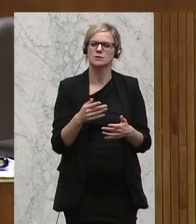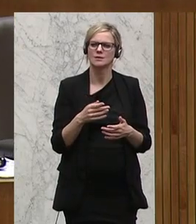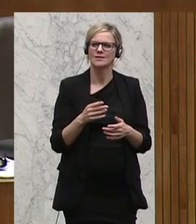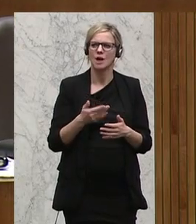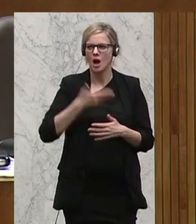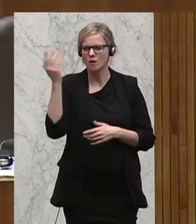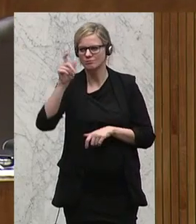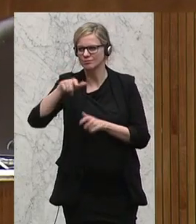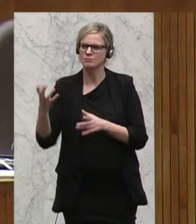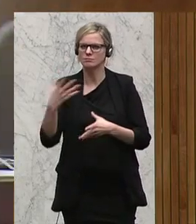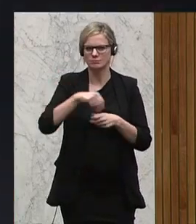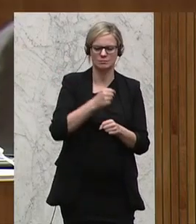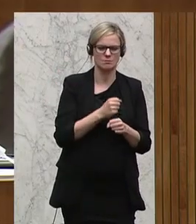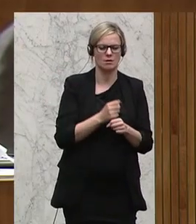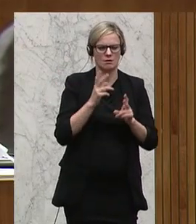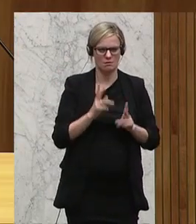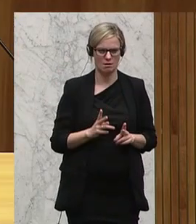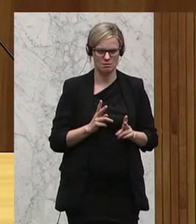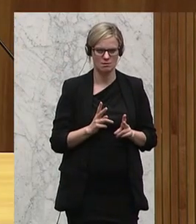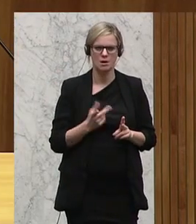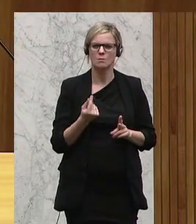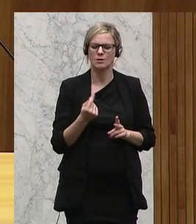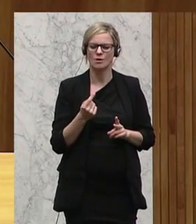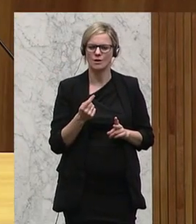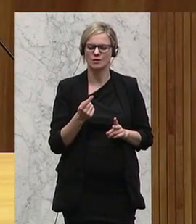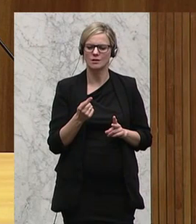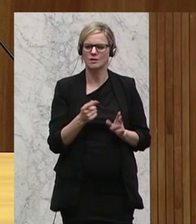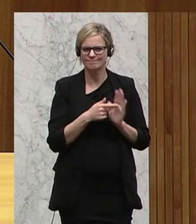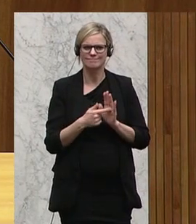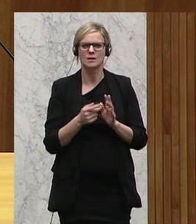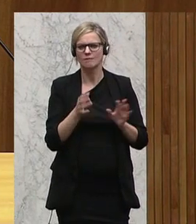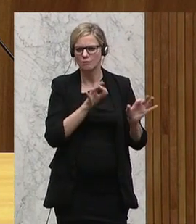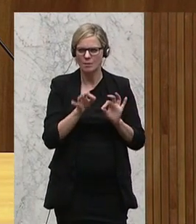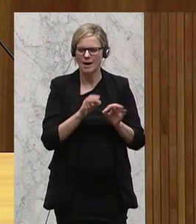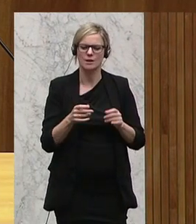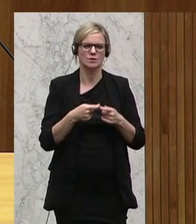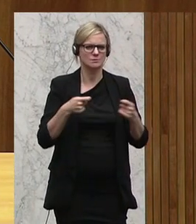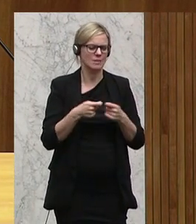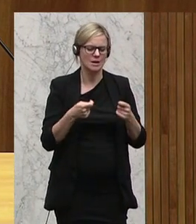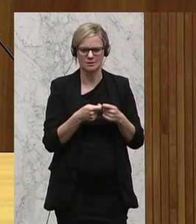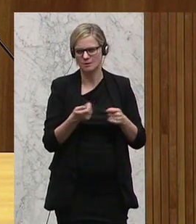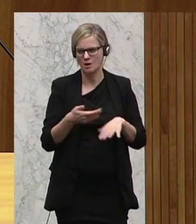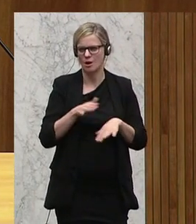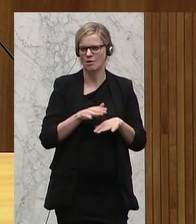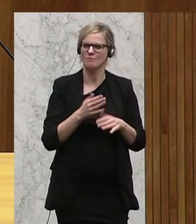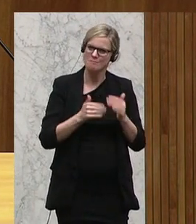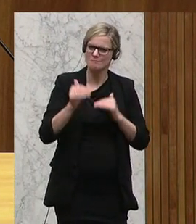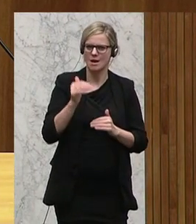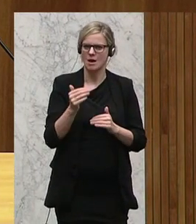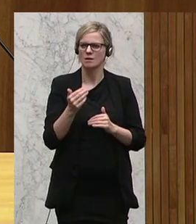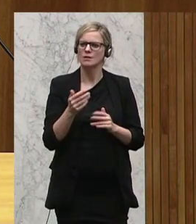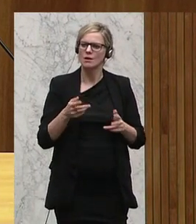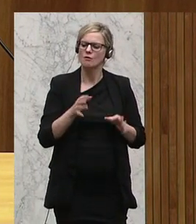ausländischer Repräsentanten vorgesehen, dann erhöht sich die Anzeigefrist aufgrund der besonderen Vorbereitungsmaßnahmen auf eine Woche. Wichtig